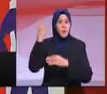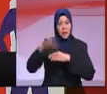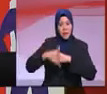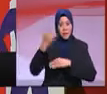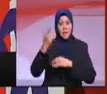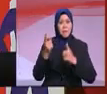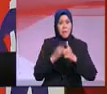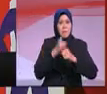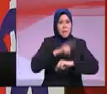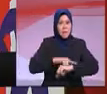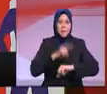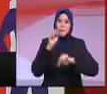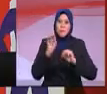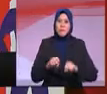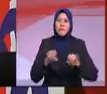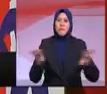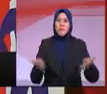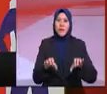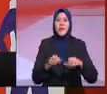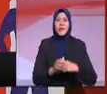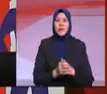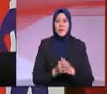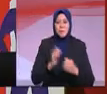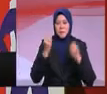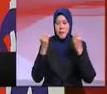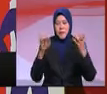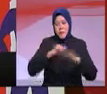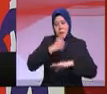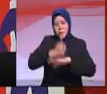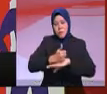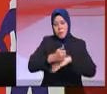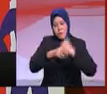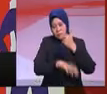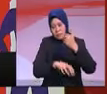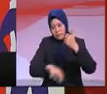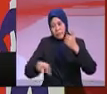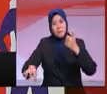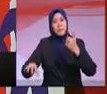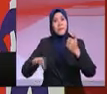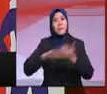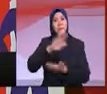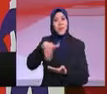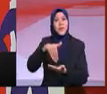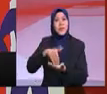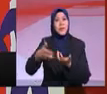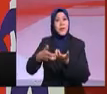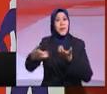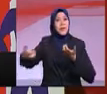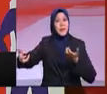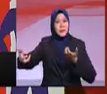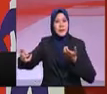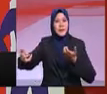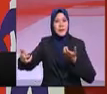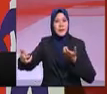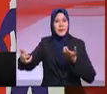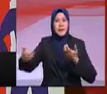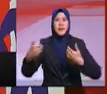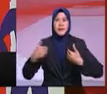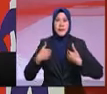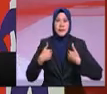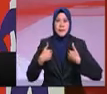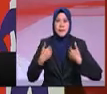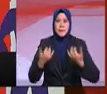ini kita telah tubuhkan banyak pusat kuarantin. Dan salah satu pusat kuarantin yang kita